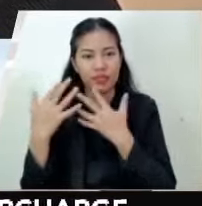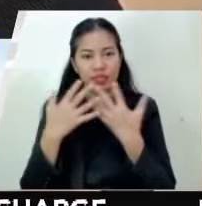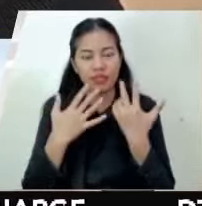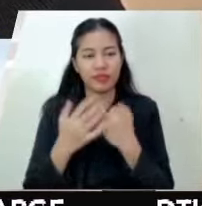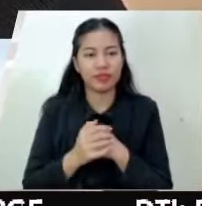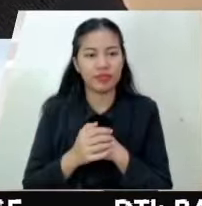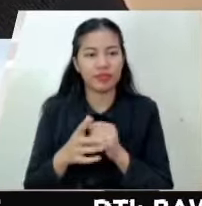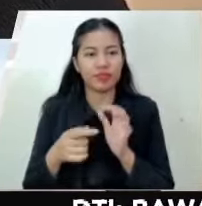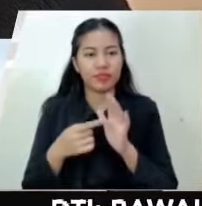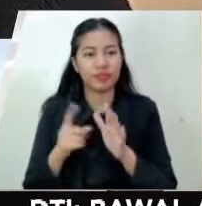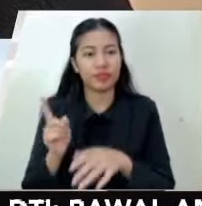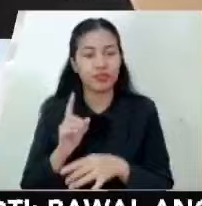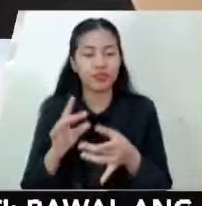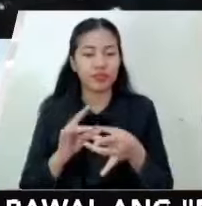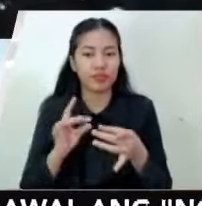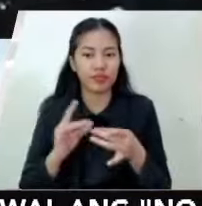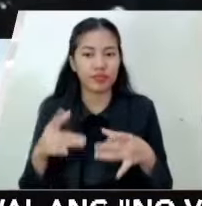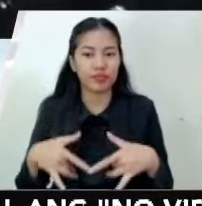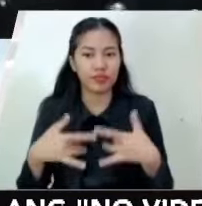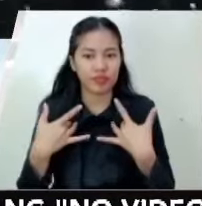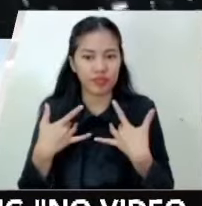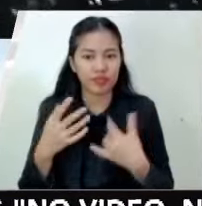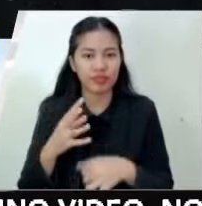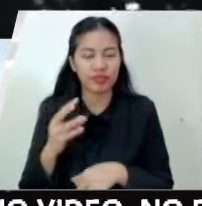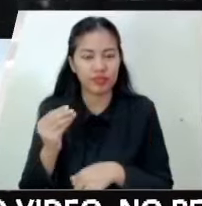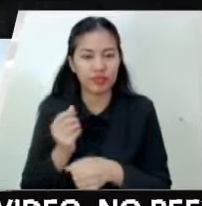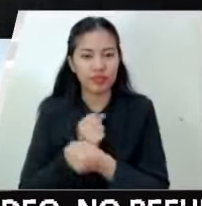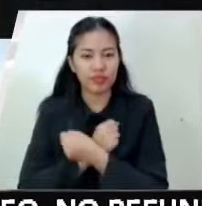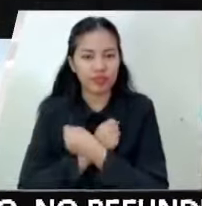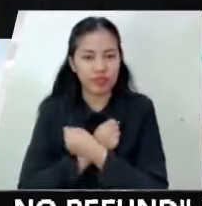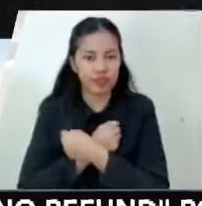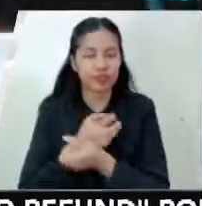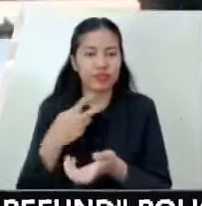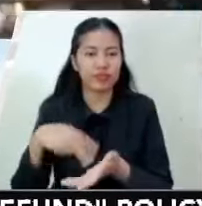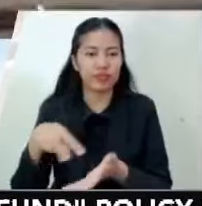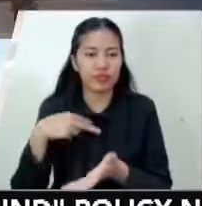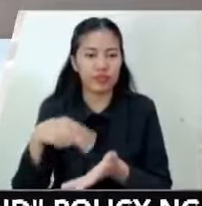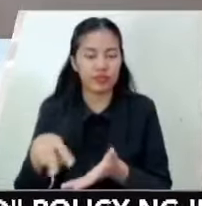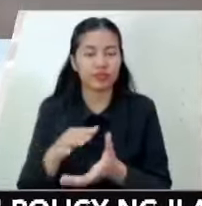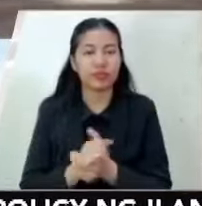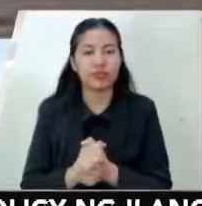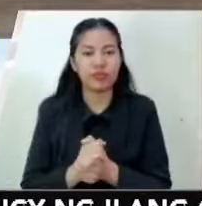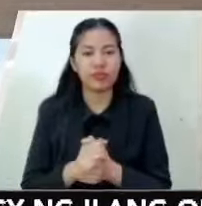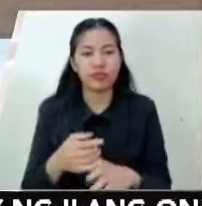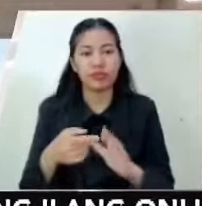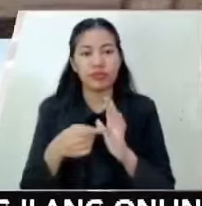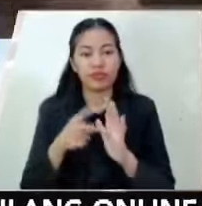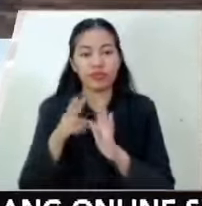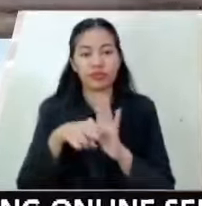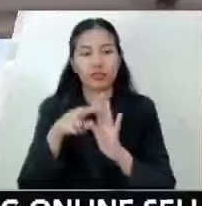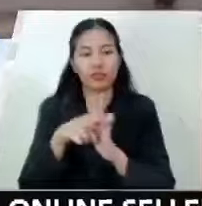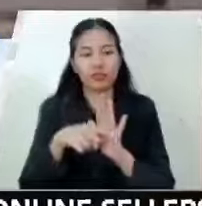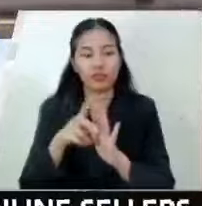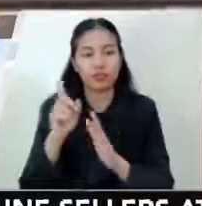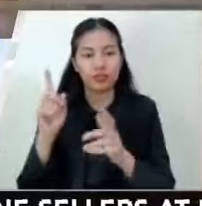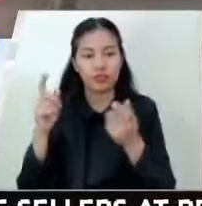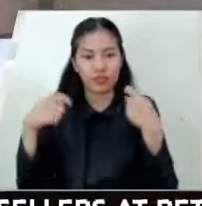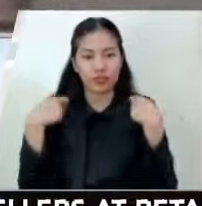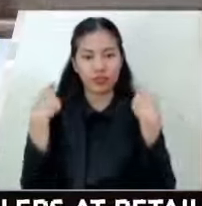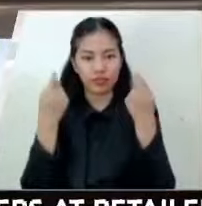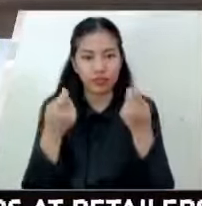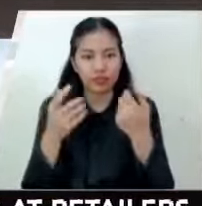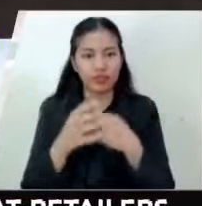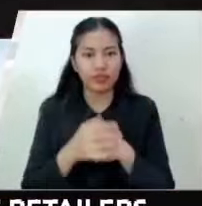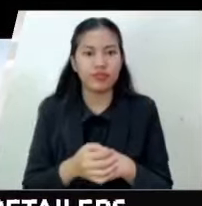story ng buhay niya at passion niya sa pagsasayaw. Sa teaser video, makikita si Hobie na nakasuot ng blue jersey